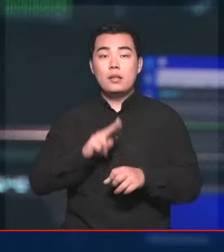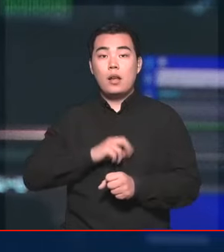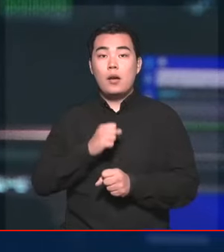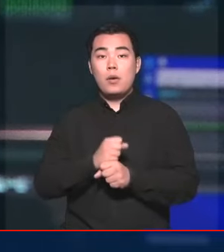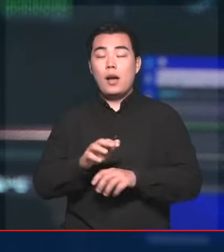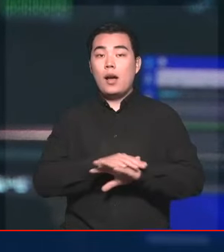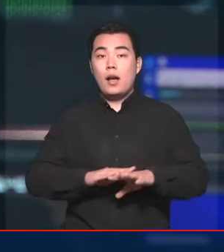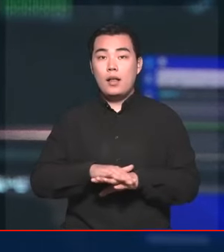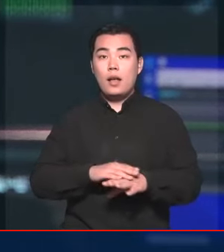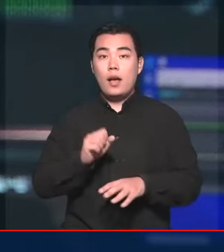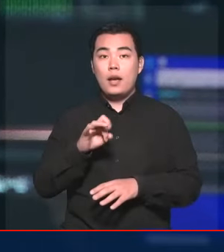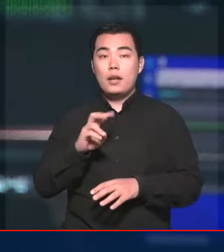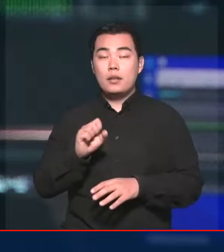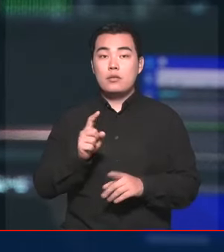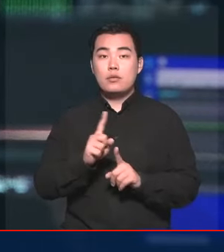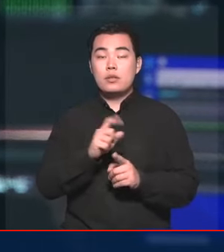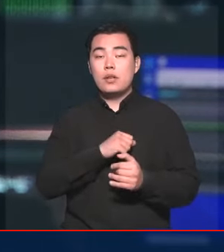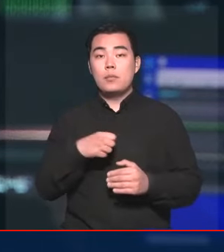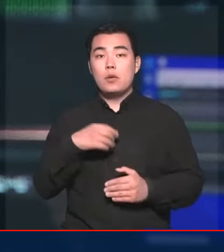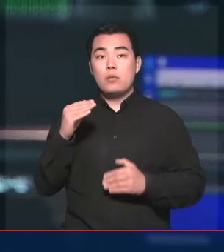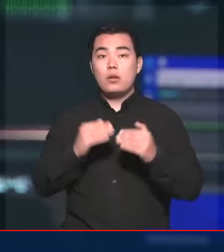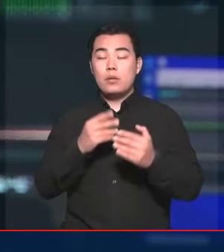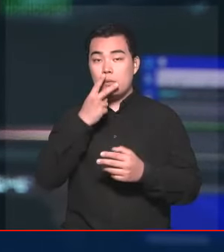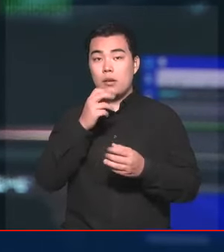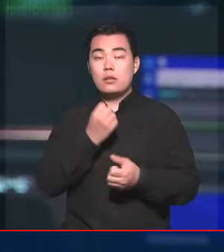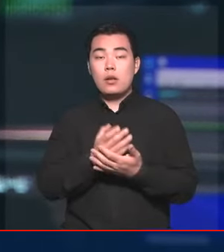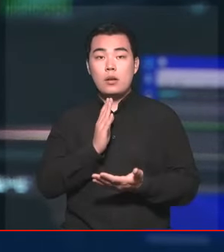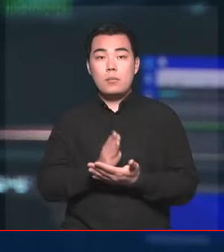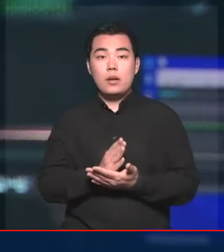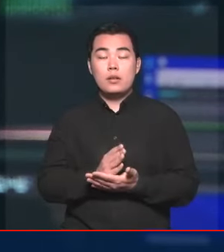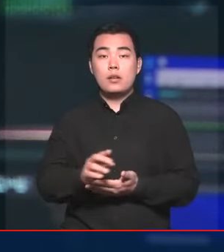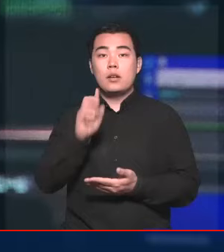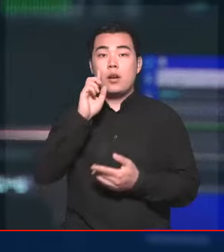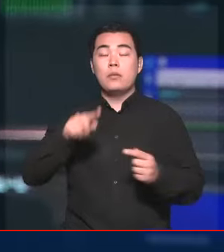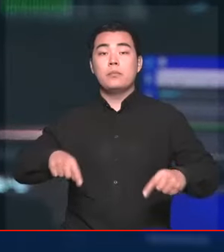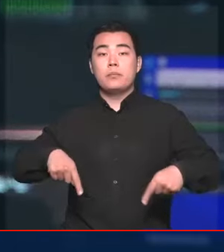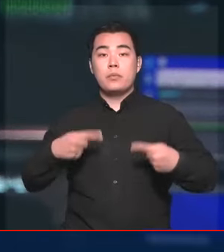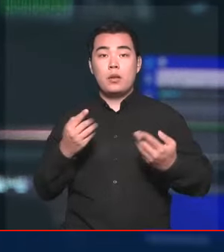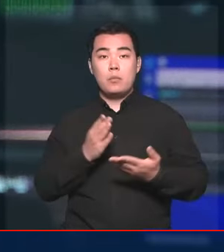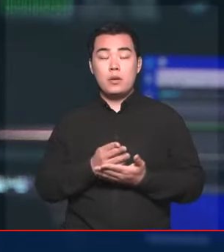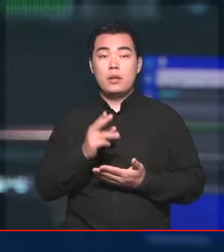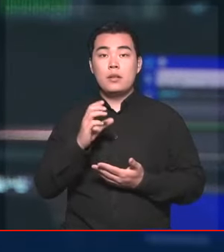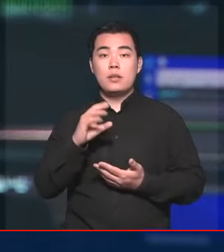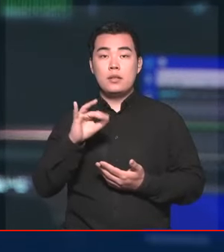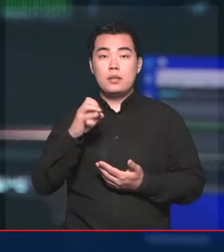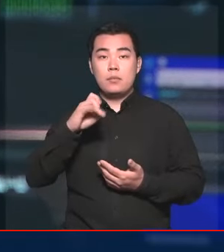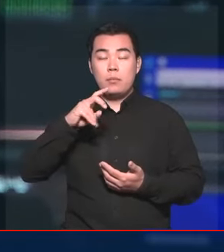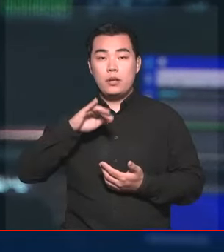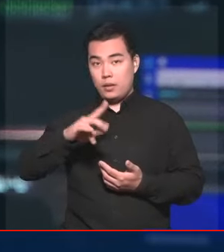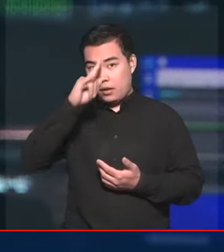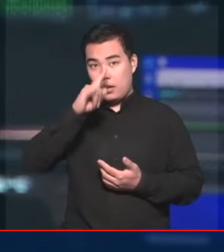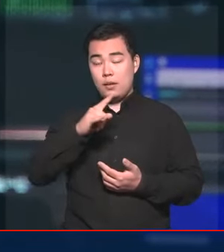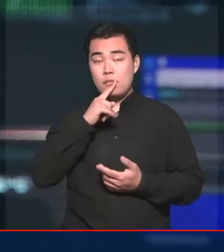еліміздің халықаралық аренадағы саяси деңгейін даралайды. Мемлекеттің мәртебесін көтереді. Осы тұрғыда Си Цзиньпиннің өзі